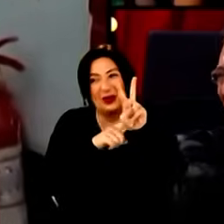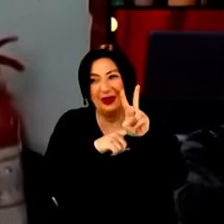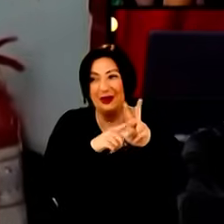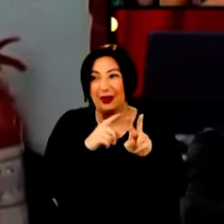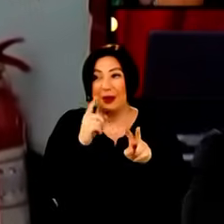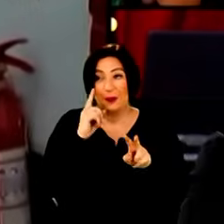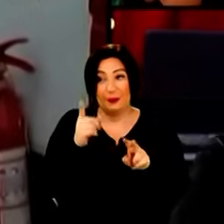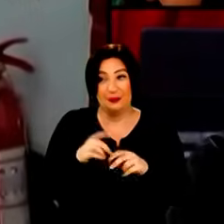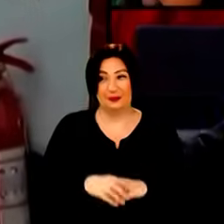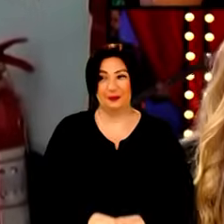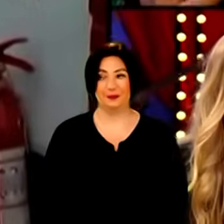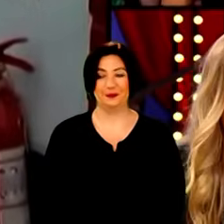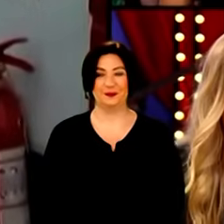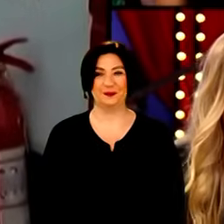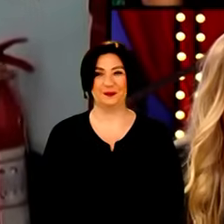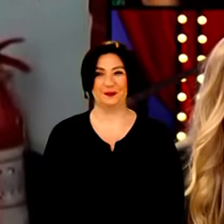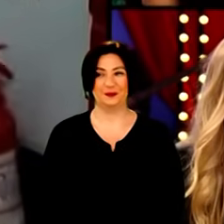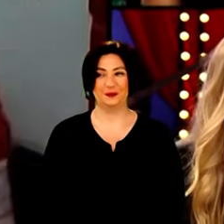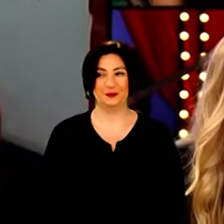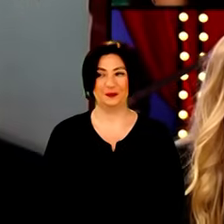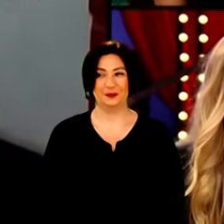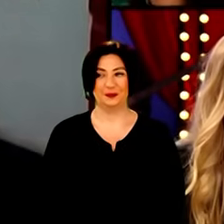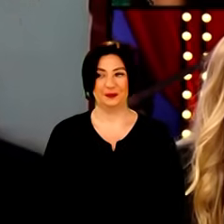Balonu patuşit pajar, katorimi može daže malış.